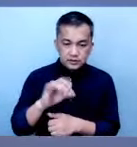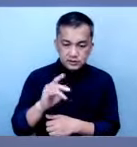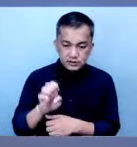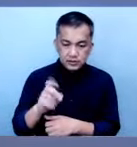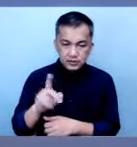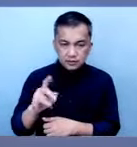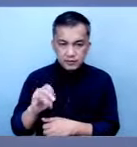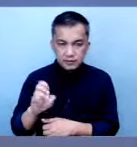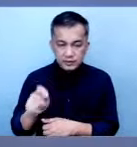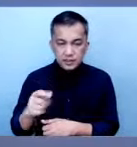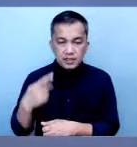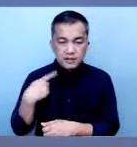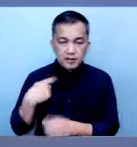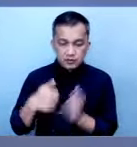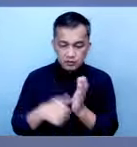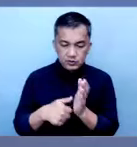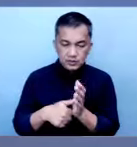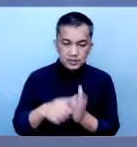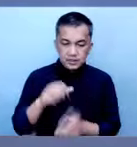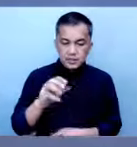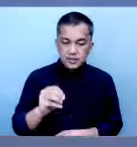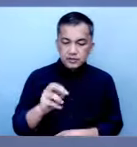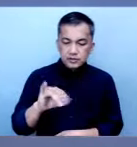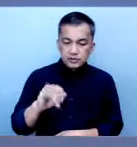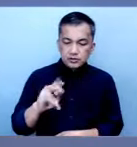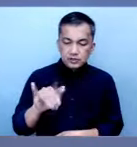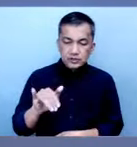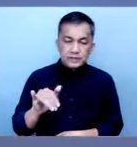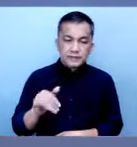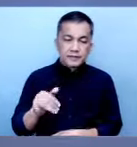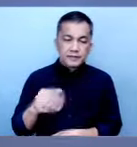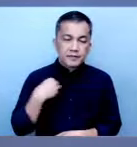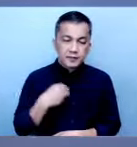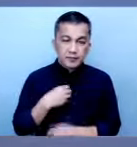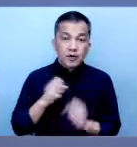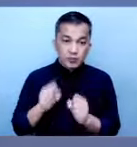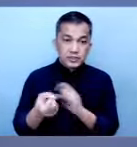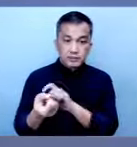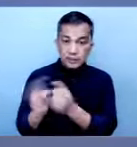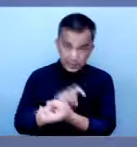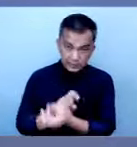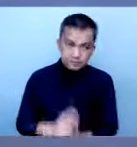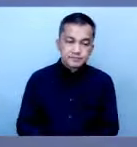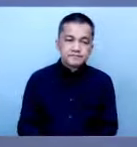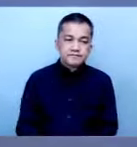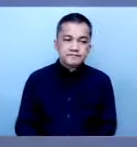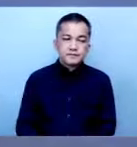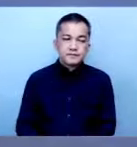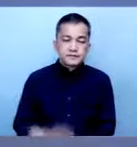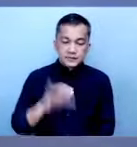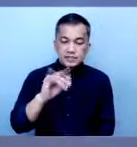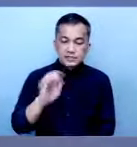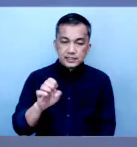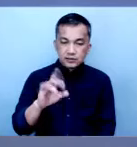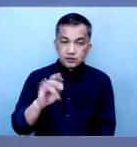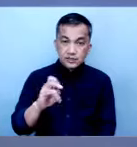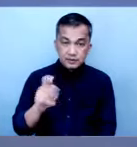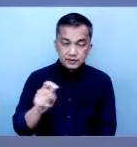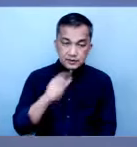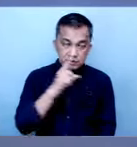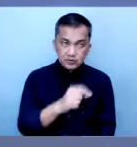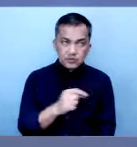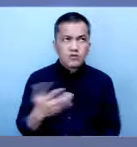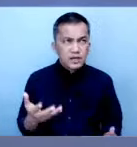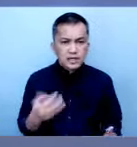may boto ng mayorya ng mga committee members. So pwede siyang i-overturn. Ngayon, kung na-cite in contempt ang isang testigo at wala